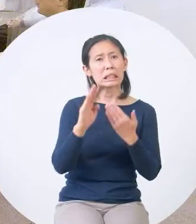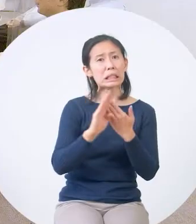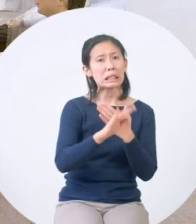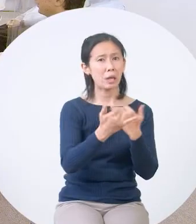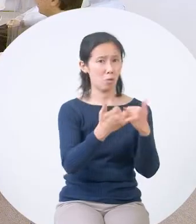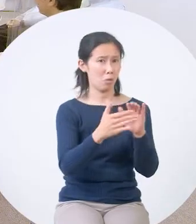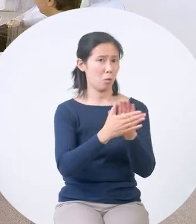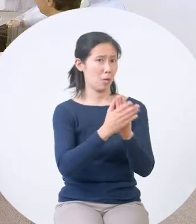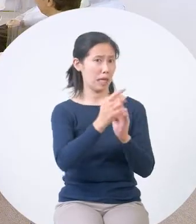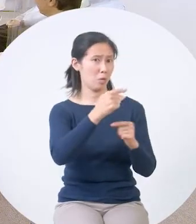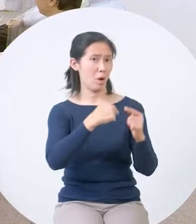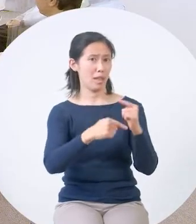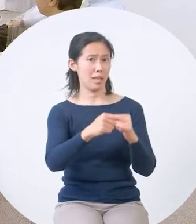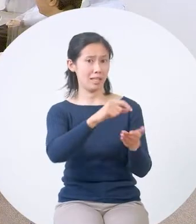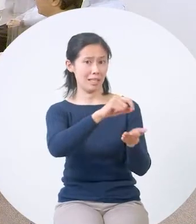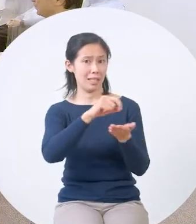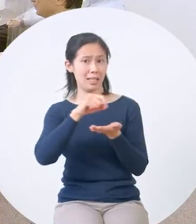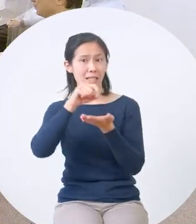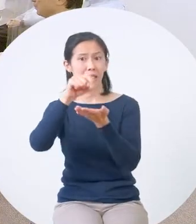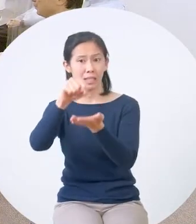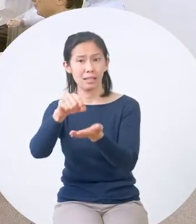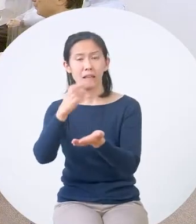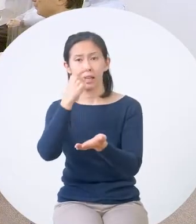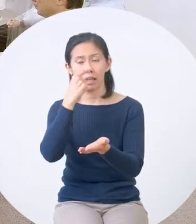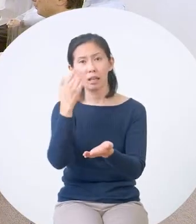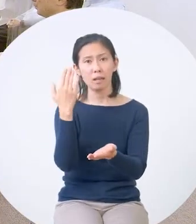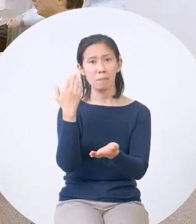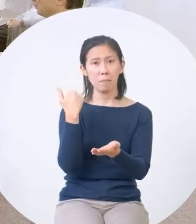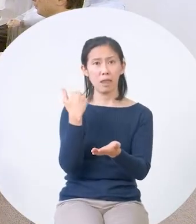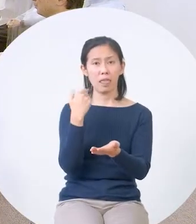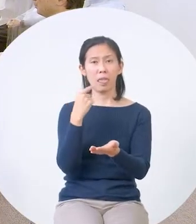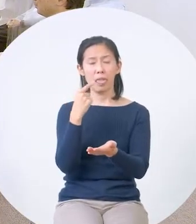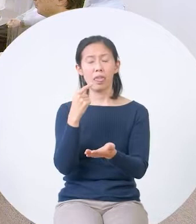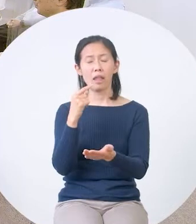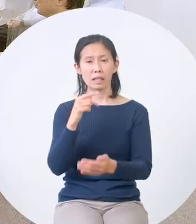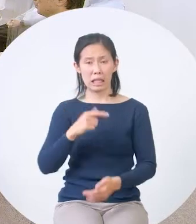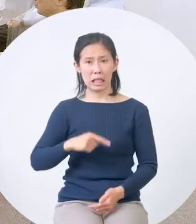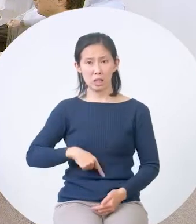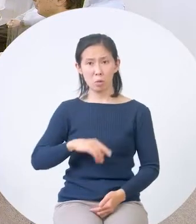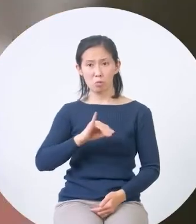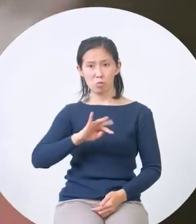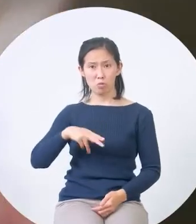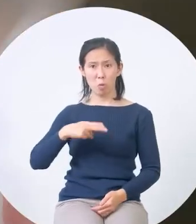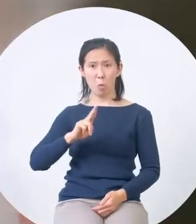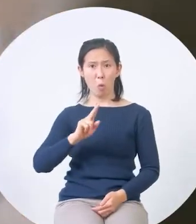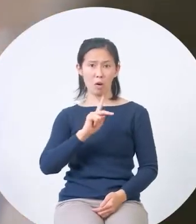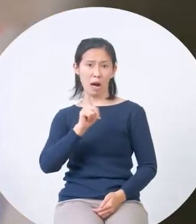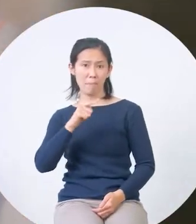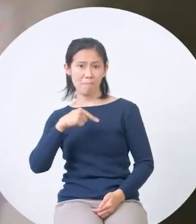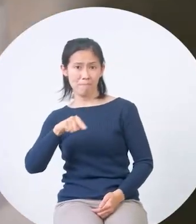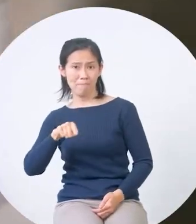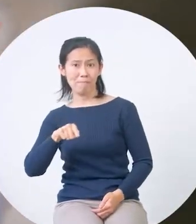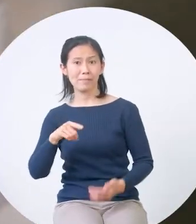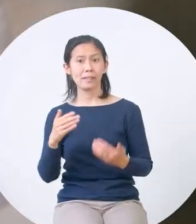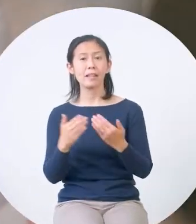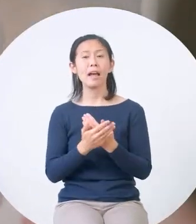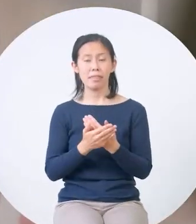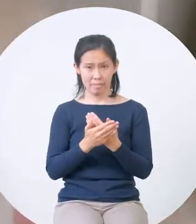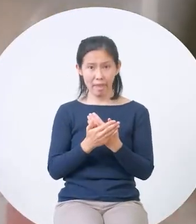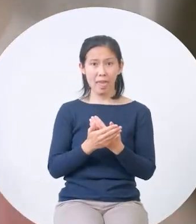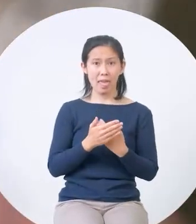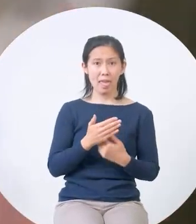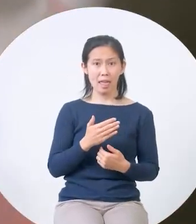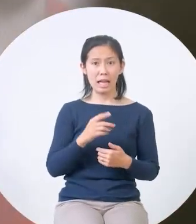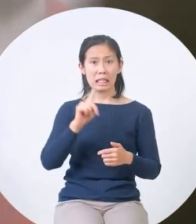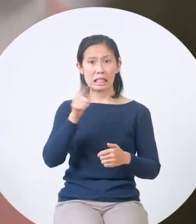ども、友人が半年ほど前に直腸がんになって、ストーマ、人工